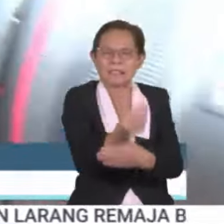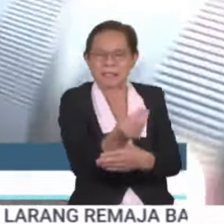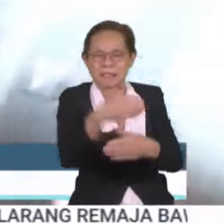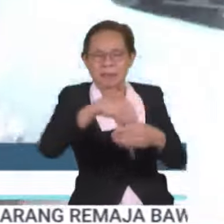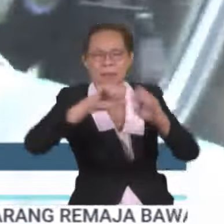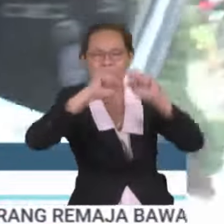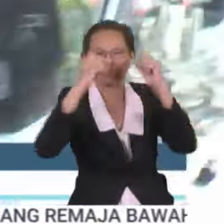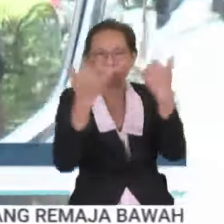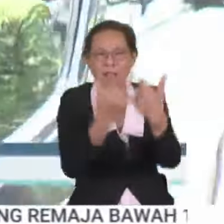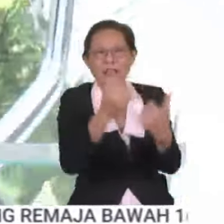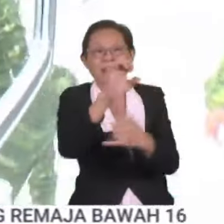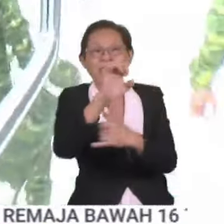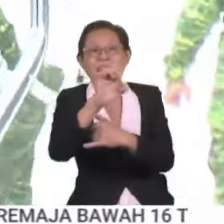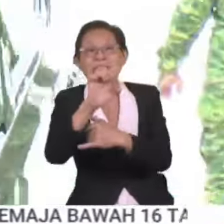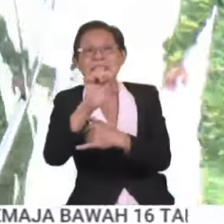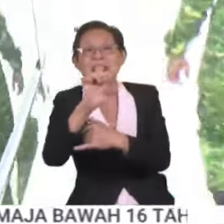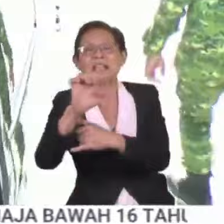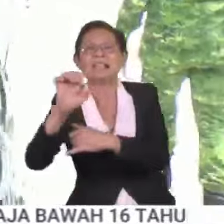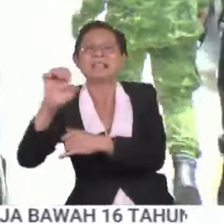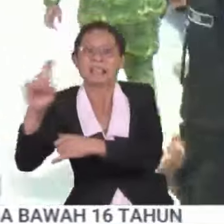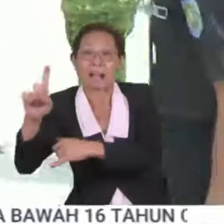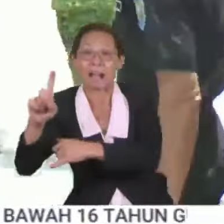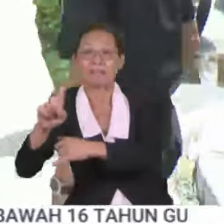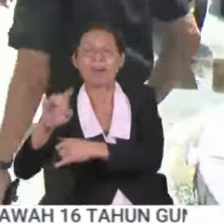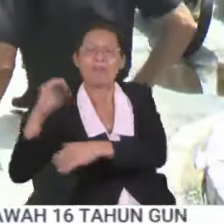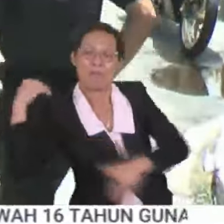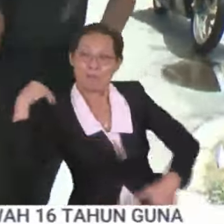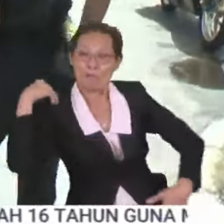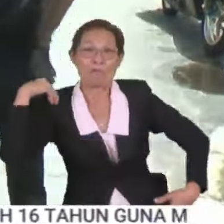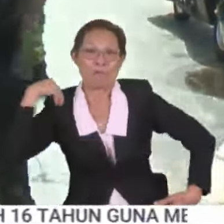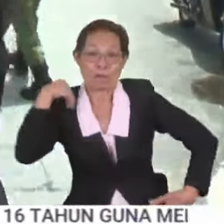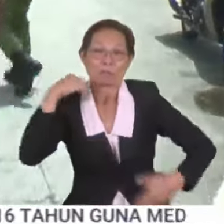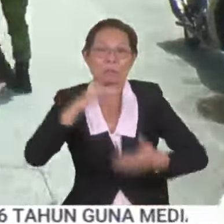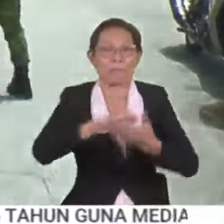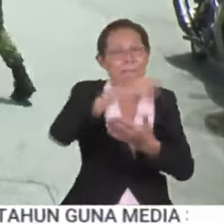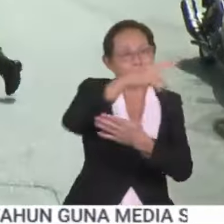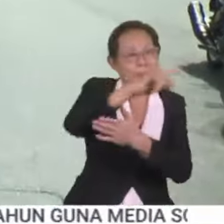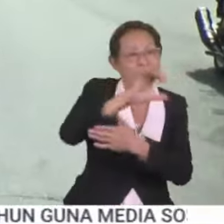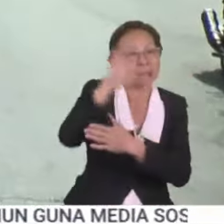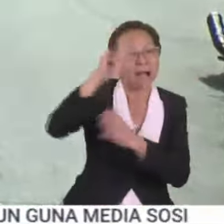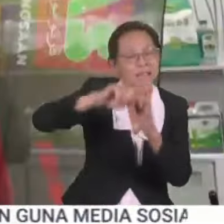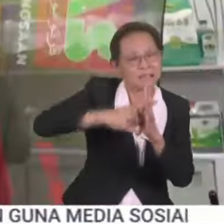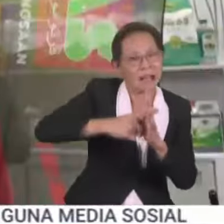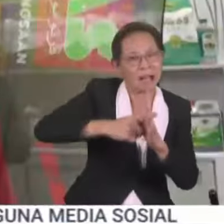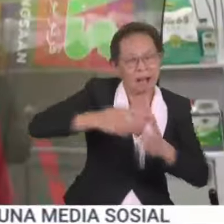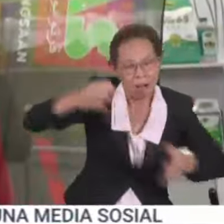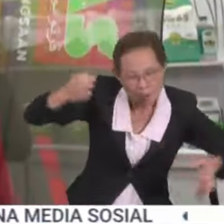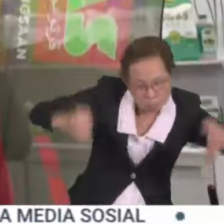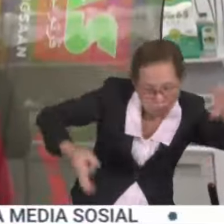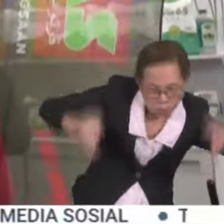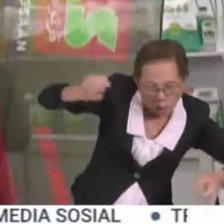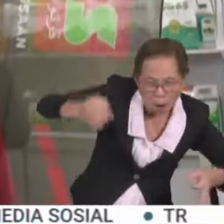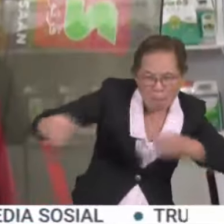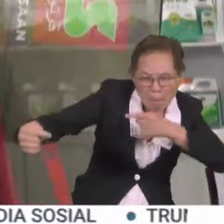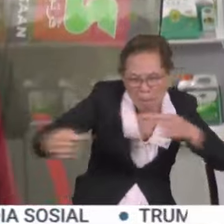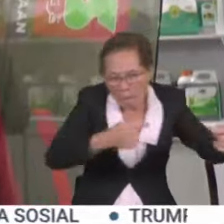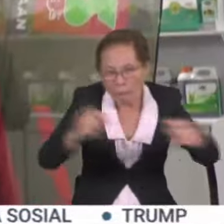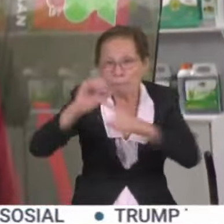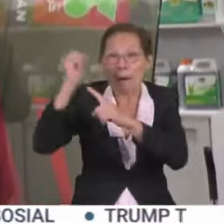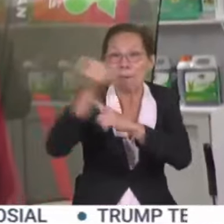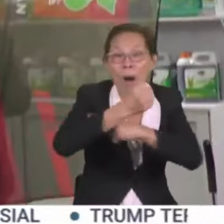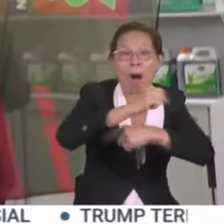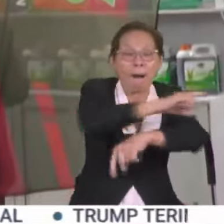dalam Syarikat platform e-dagang fesyen itu selain itu pac juga akan memulakan proseding terhadap kemelut pertubuhan